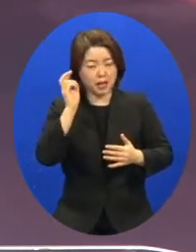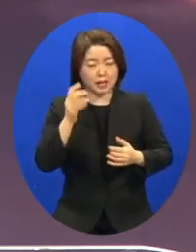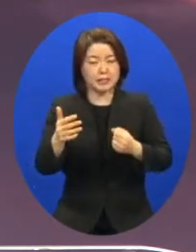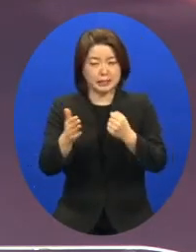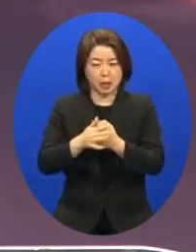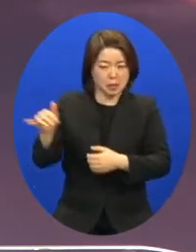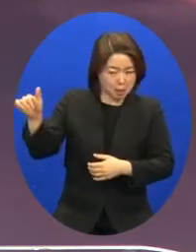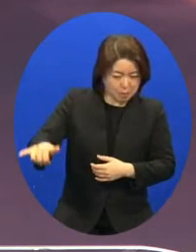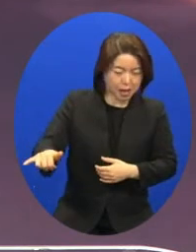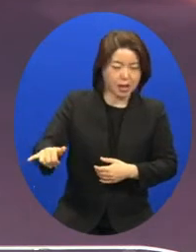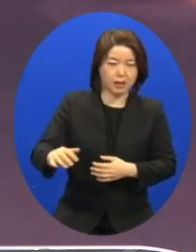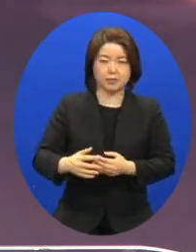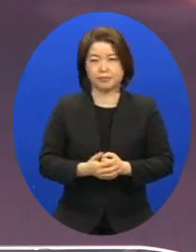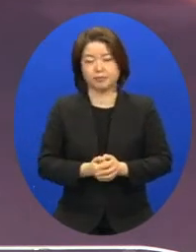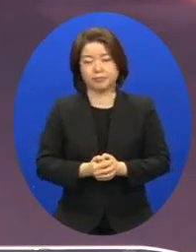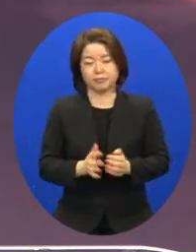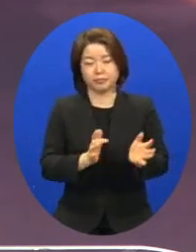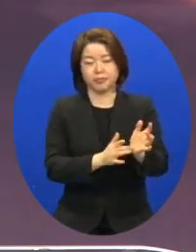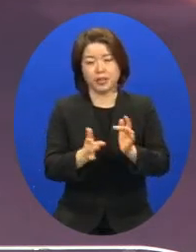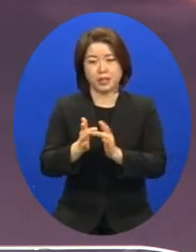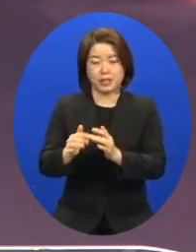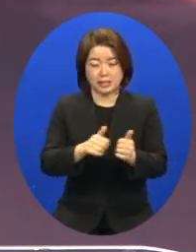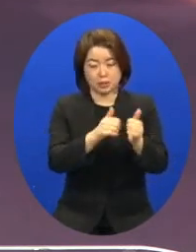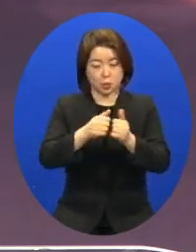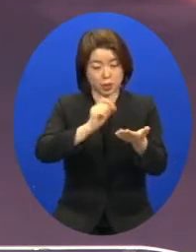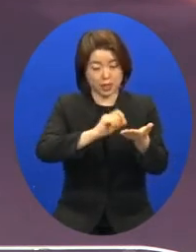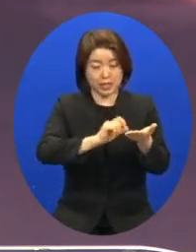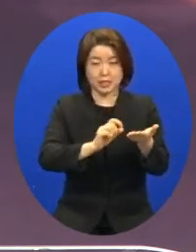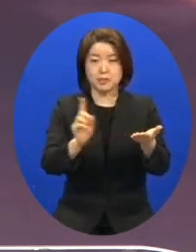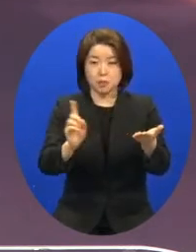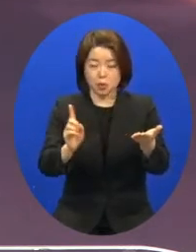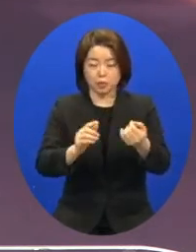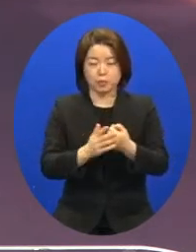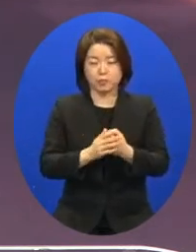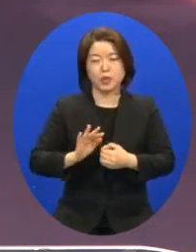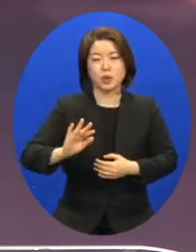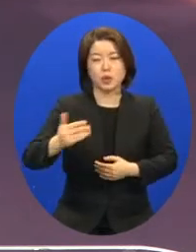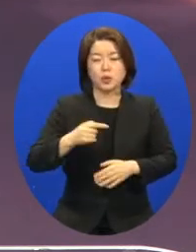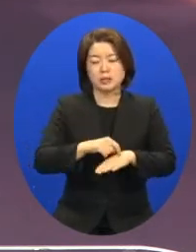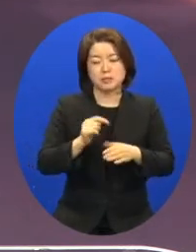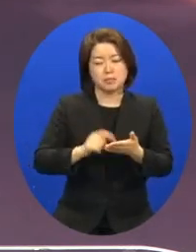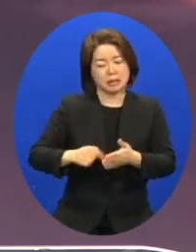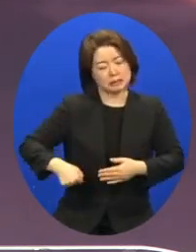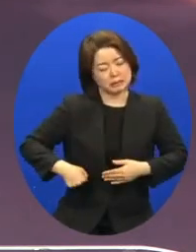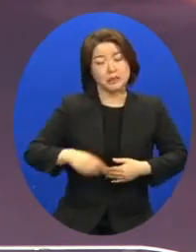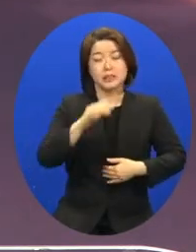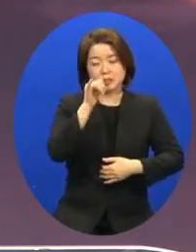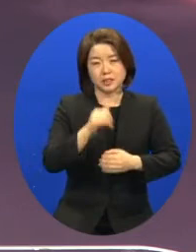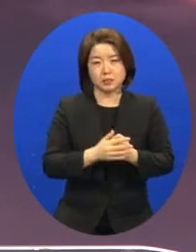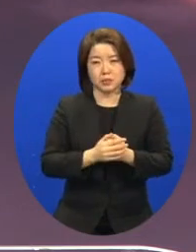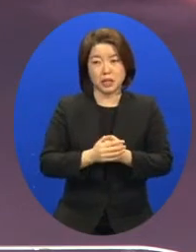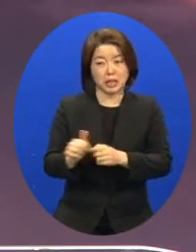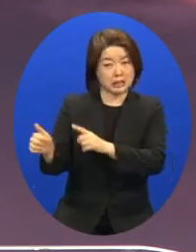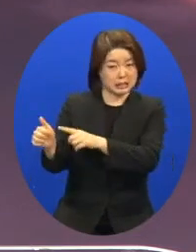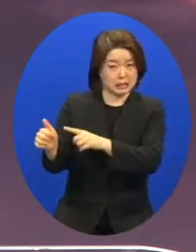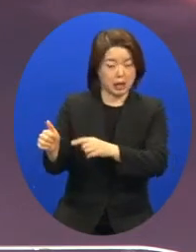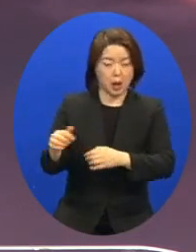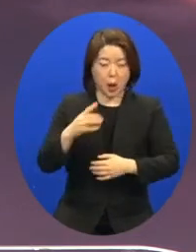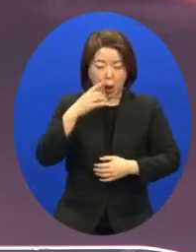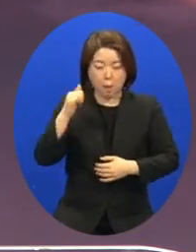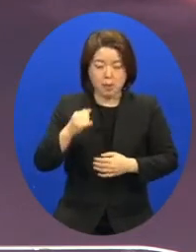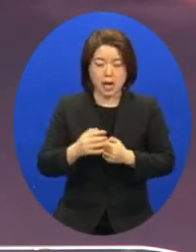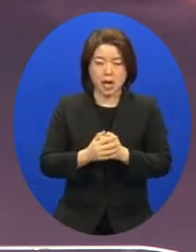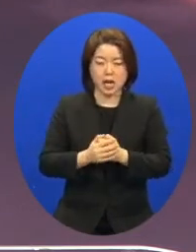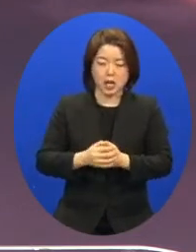그날 예수동행 일기에 이렇게 쓰셨습니다. 요즘 마음에 걸리는 일이 있습니다. 아무개 엄마가 시험이 끝나니